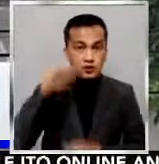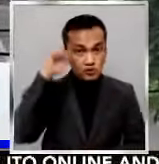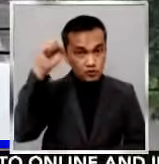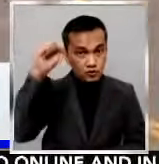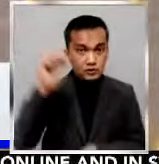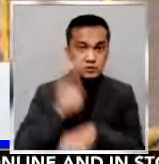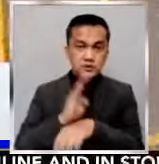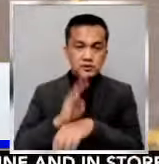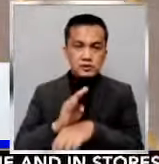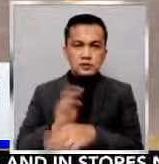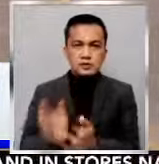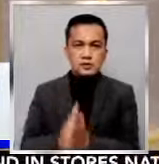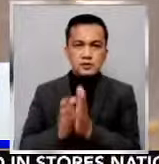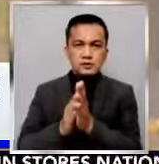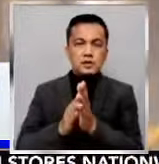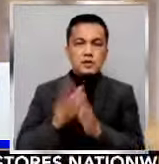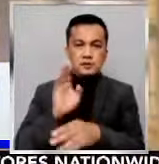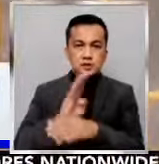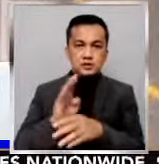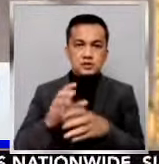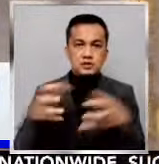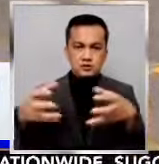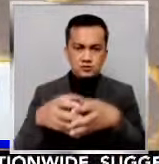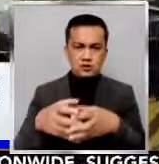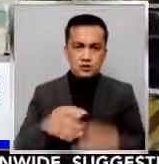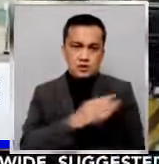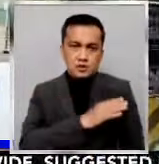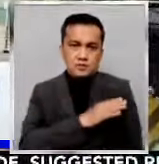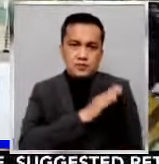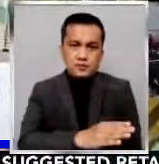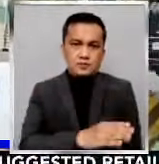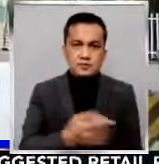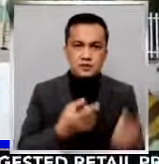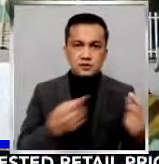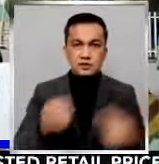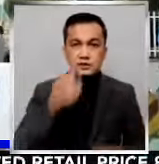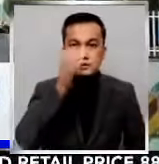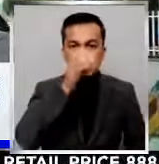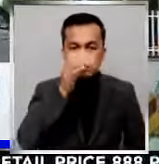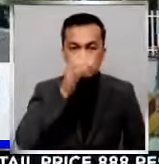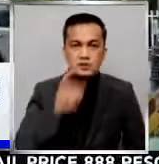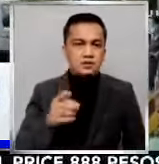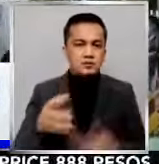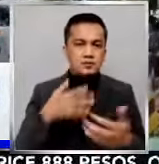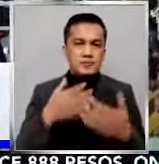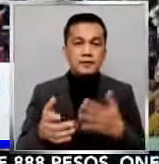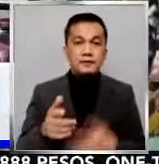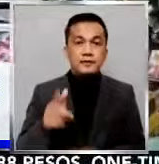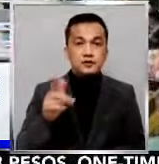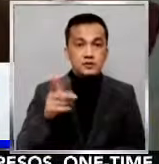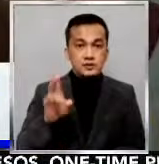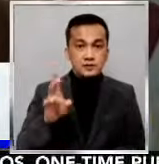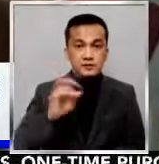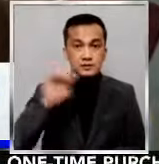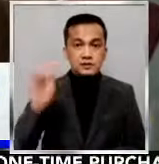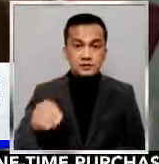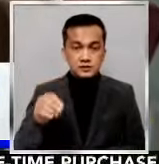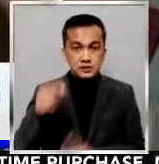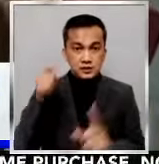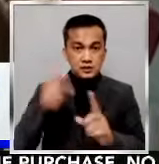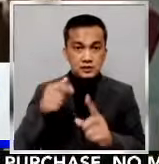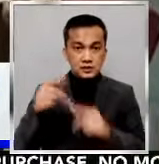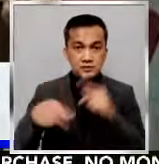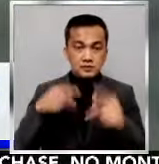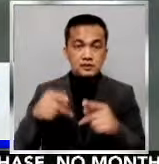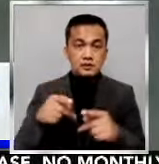business sector ang matapang na hakbang na ito ng Cebu City. Yan ay kahit na 27% pa lang ng target population ng Cebu City